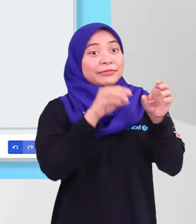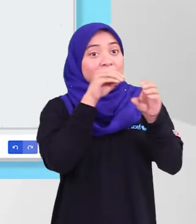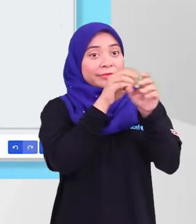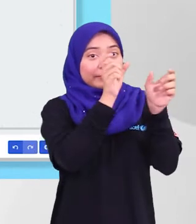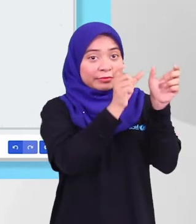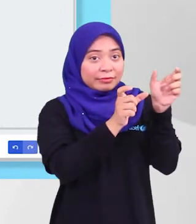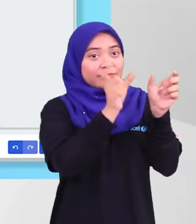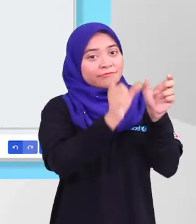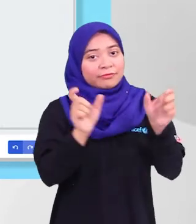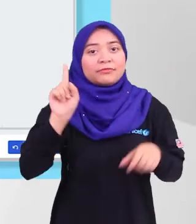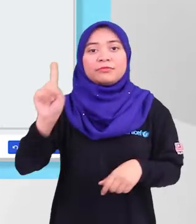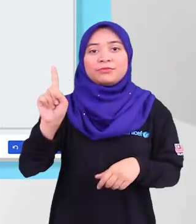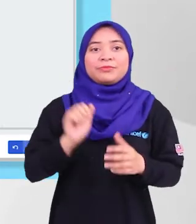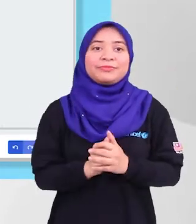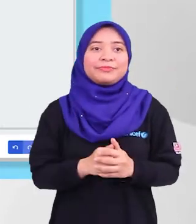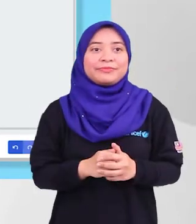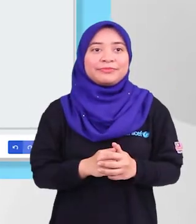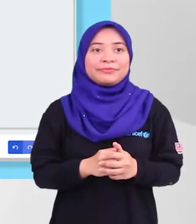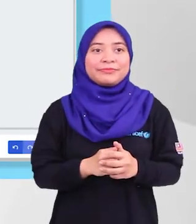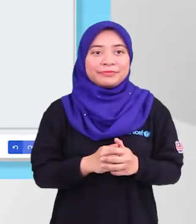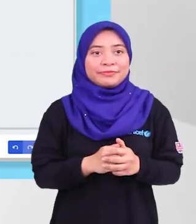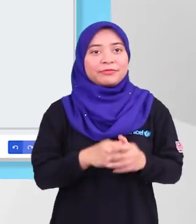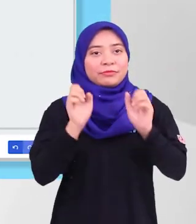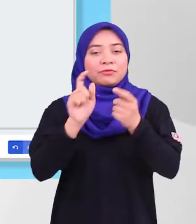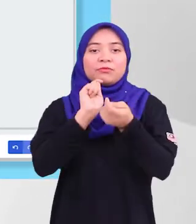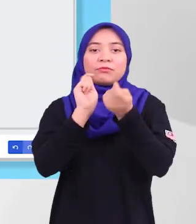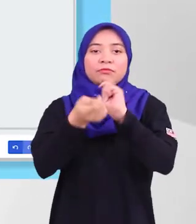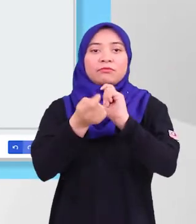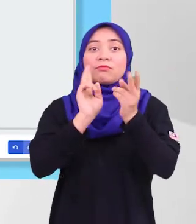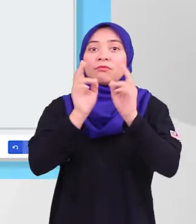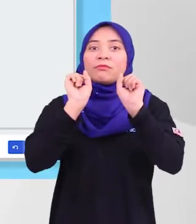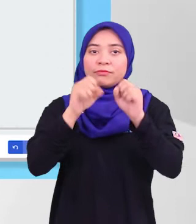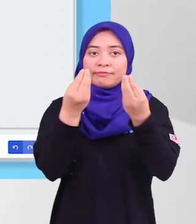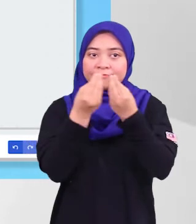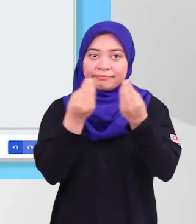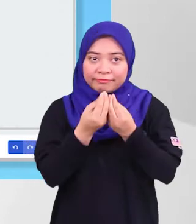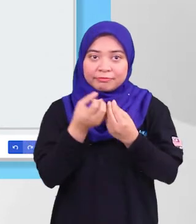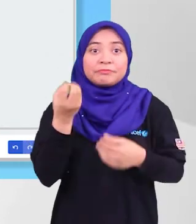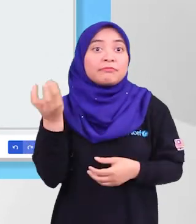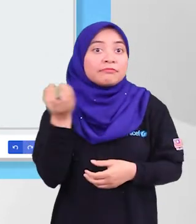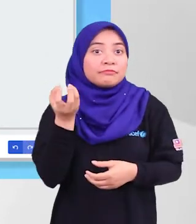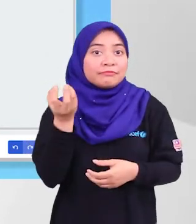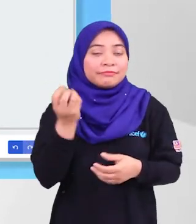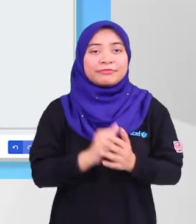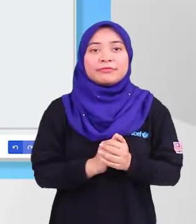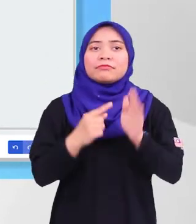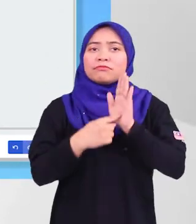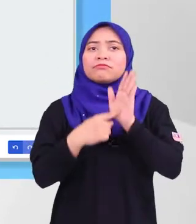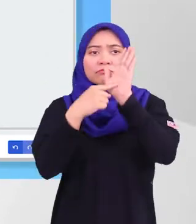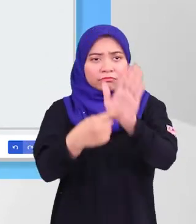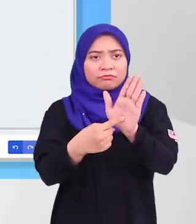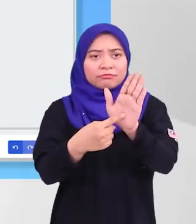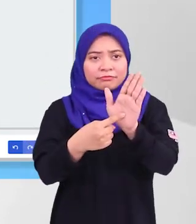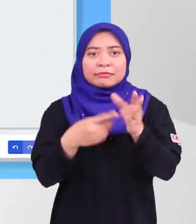Masukkan blok change kiraan by 1. Atau cara ini akan menukar pemboleh ubah kiraan setiap kali microbit digoncang.